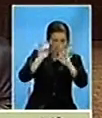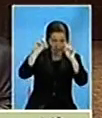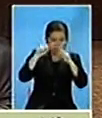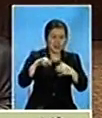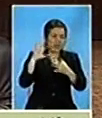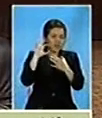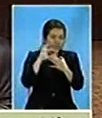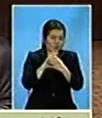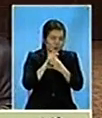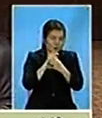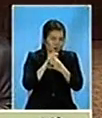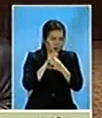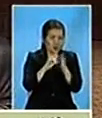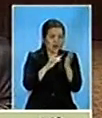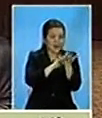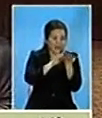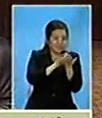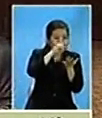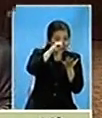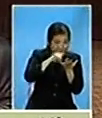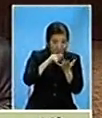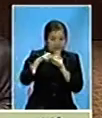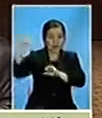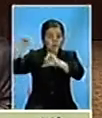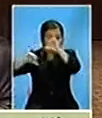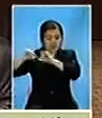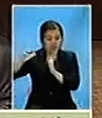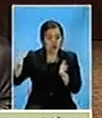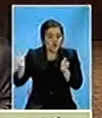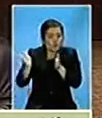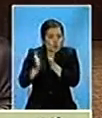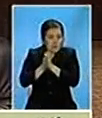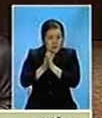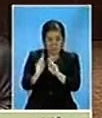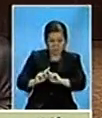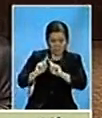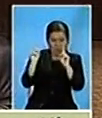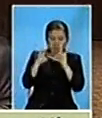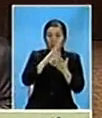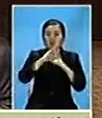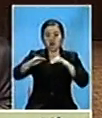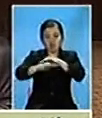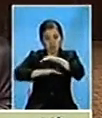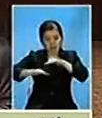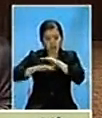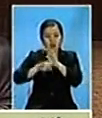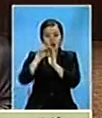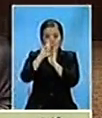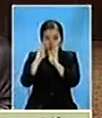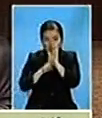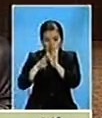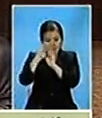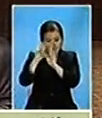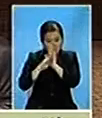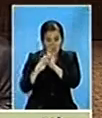าคพิสดารอันนั้นสิครับที่เราเป็นห่วงถ้าไม่มีกฎเกณฑ์ไม่มีกติกาไม่มีระเบียบ